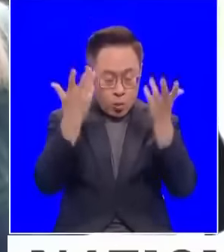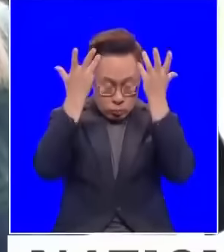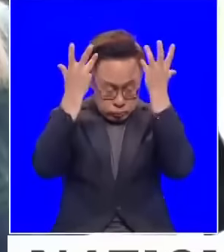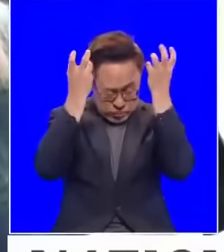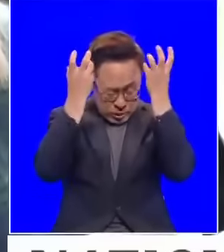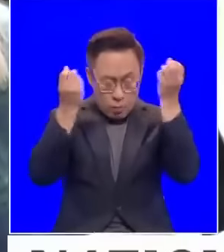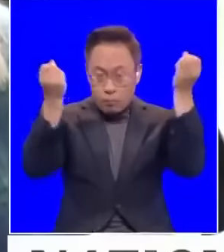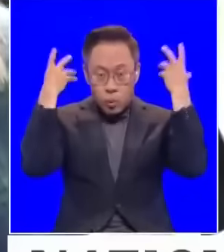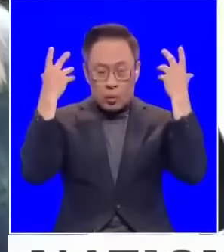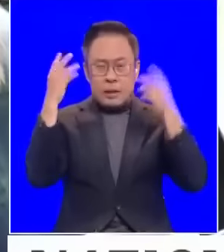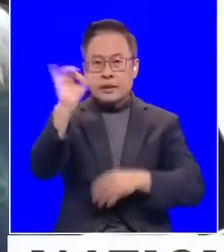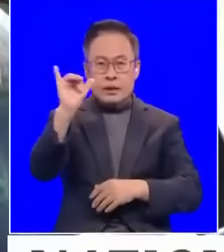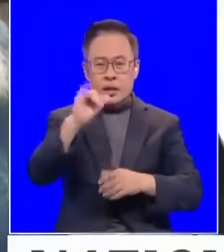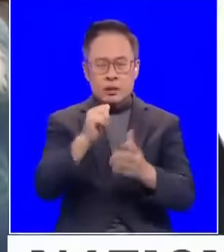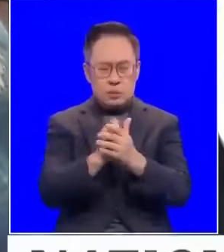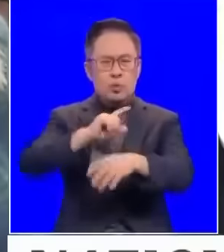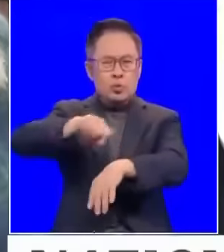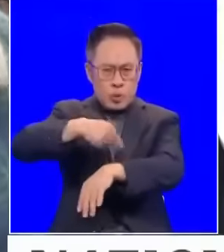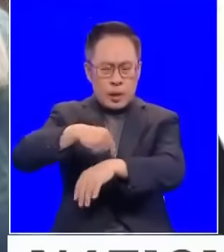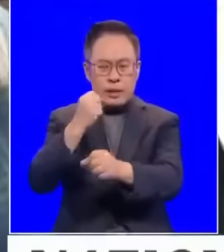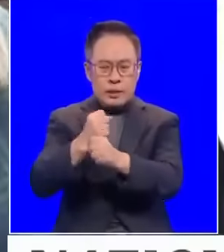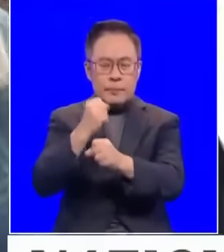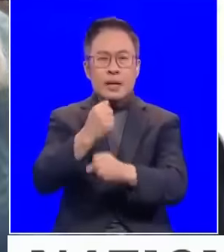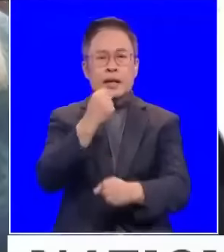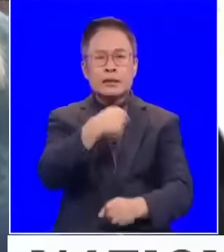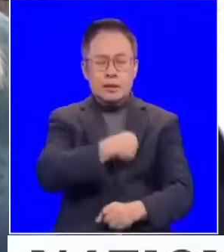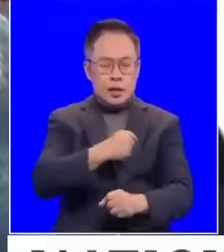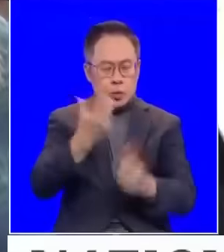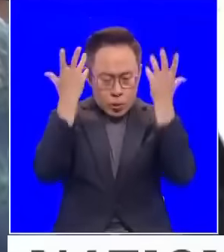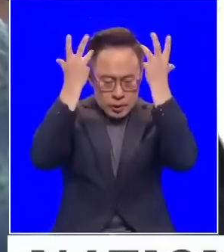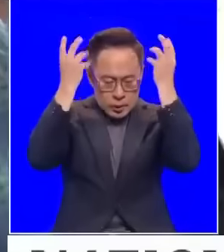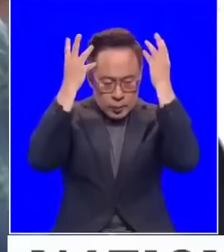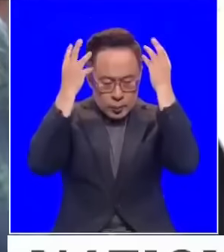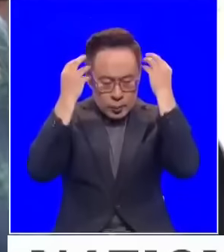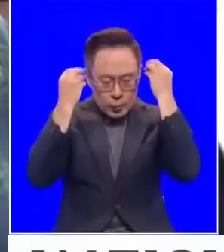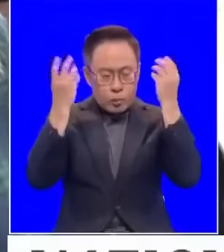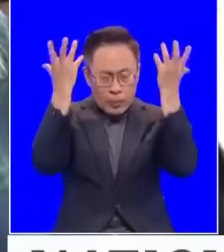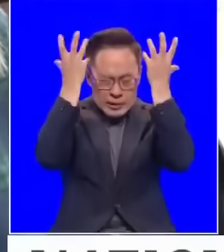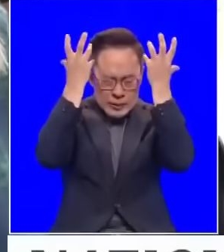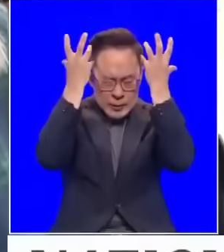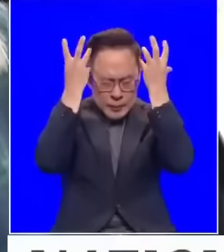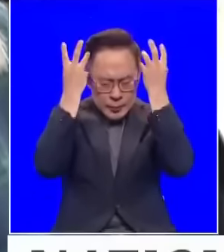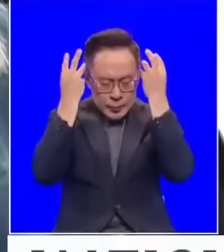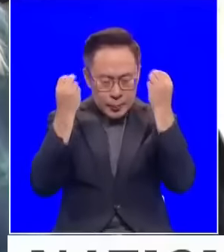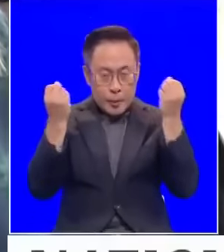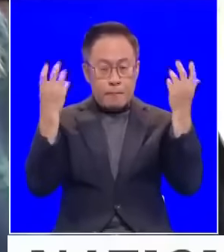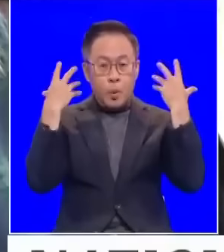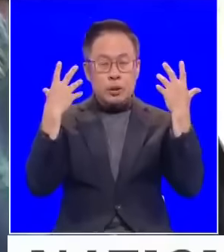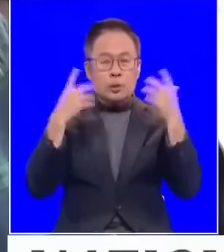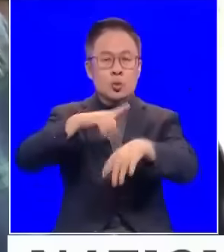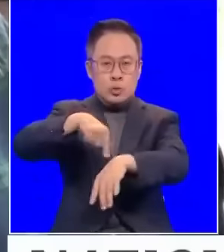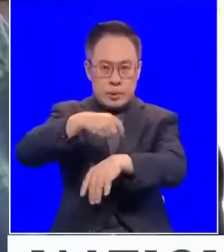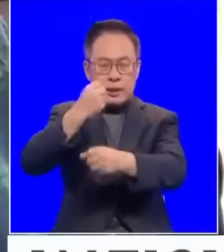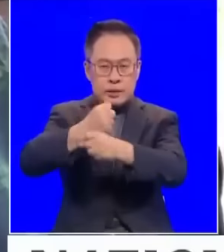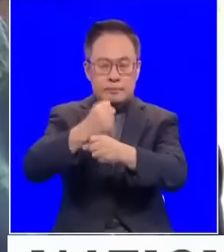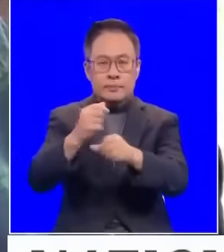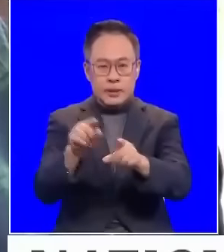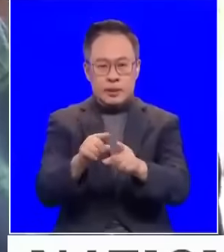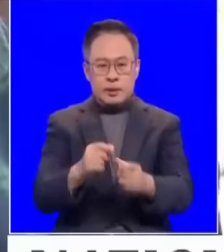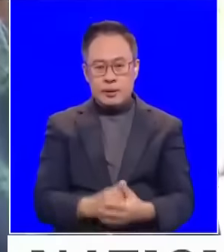าอยู่เรือนจำก็ต้องใช้เวลาพอสมควรค่ะ แล้วอย่างวันนี้ค่ะทางญาติของตัวผู้หาฝั่งหญิงเองเนี่ยมีใครประสานเข้ามาเยี่ยมบ้างไหมค